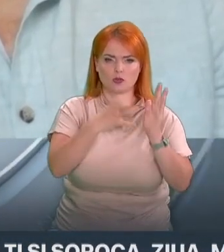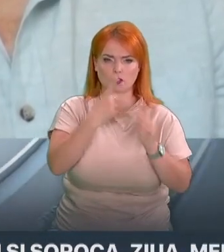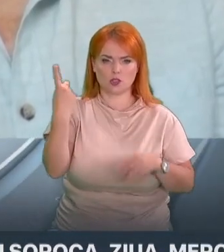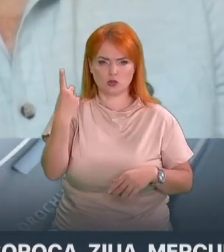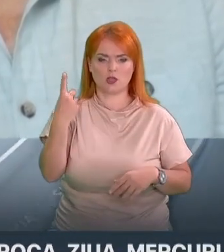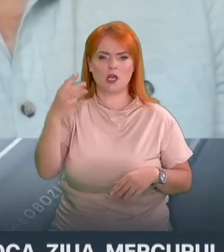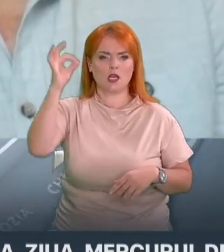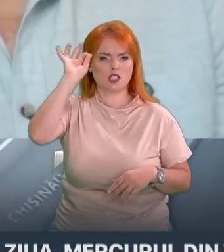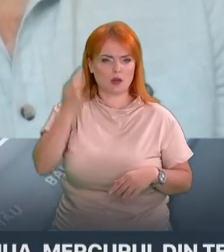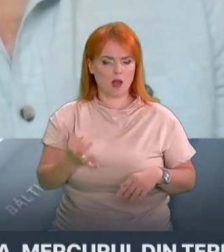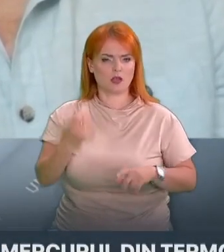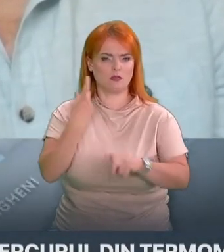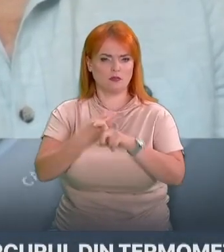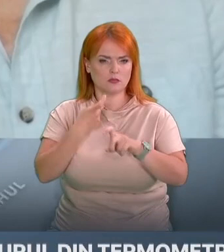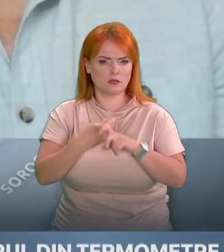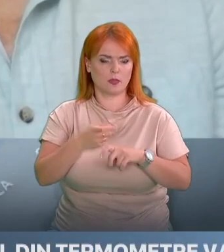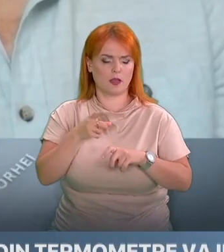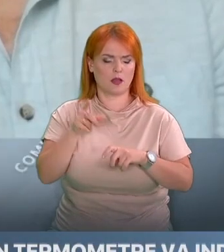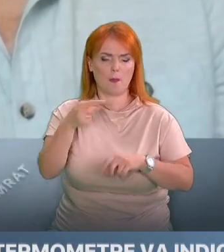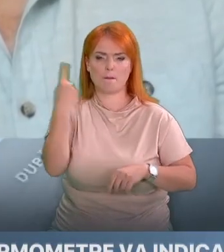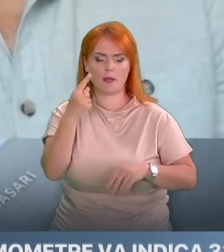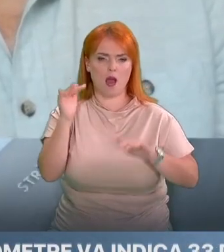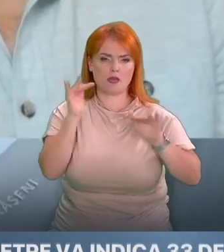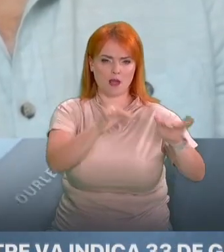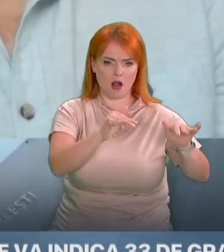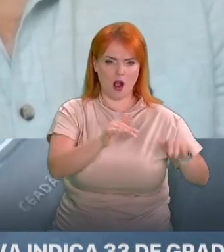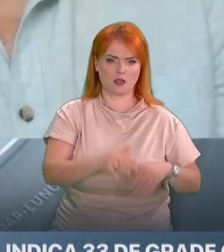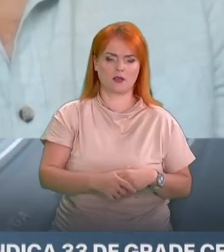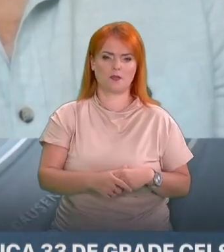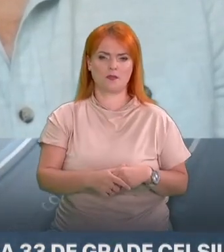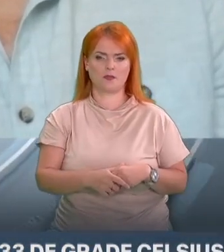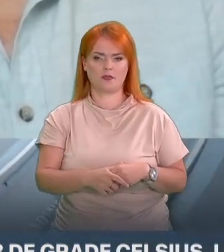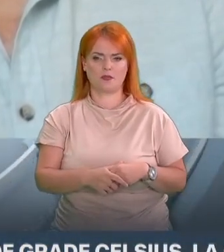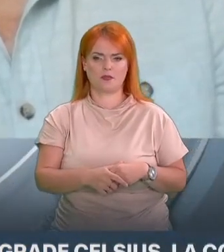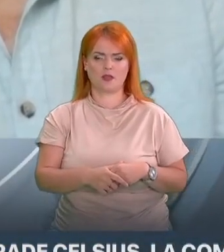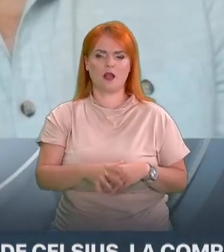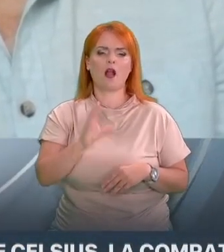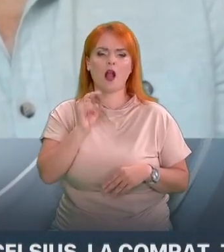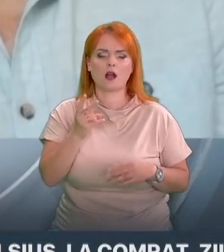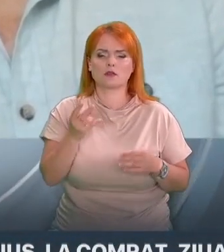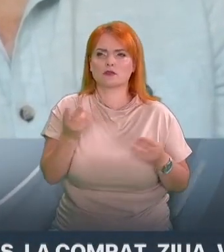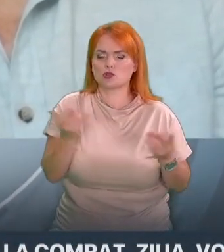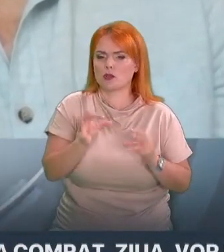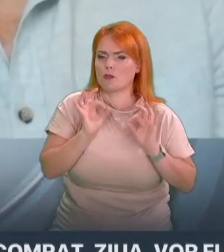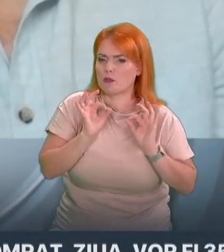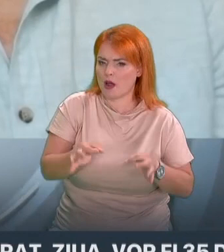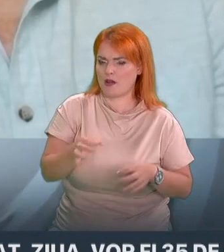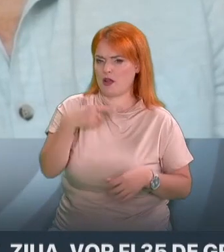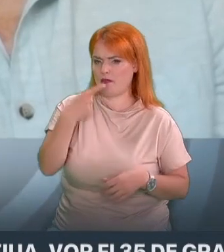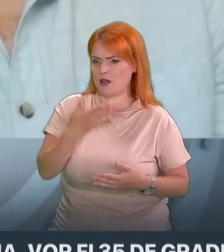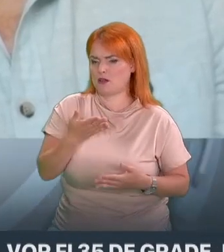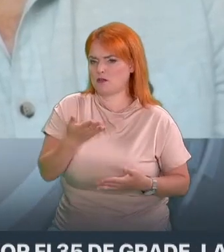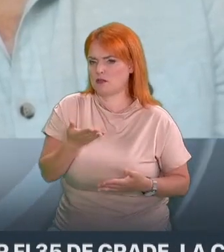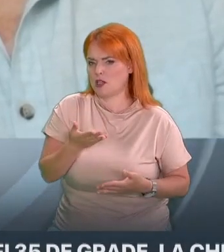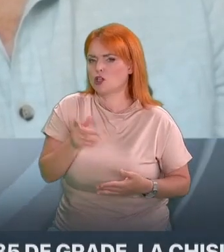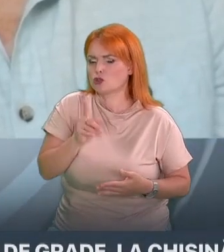fapt prima. Vreau să vă întreb cât de viabilă este această idee, dacă e să o raportăm direct la pactul de neagresiune semnat în noaptea